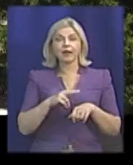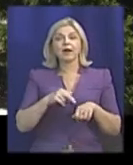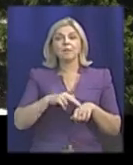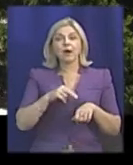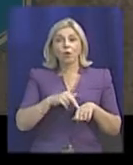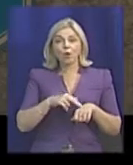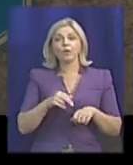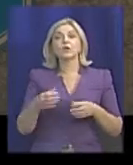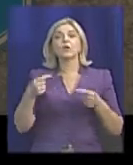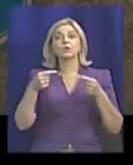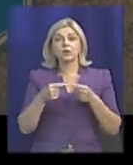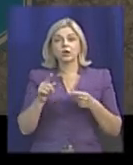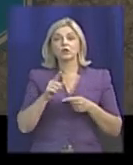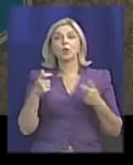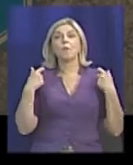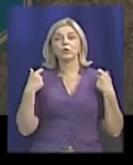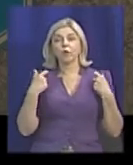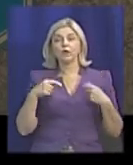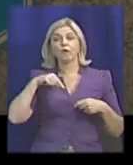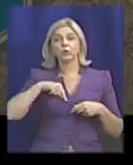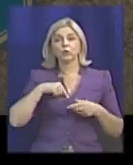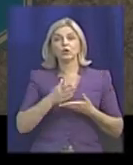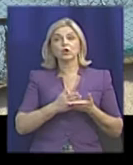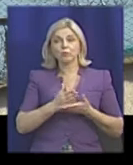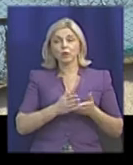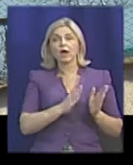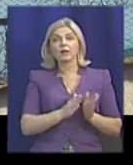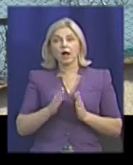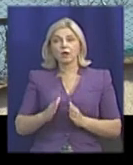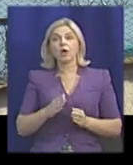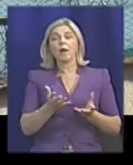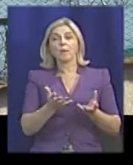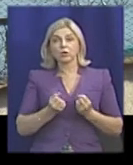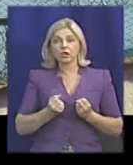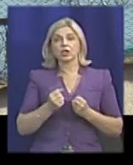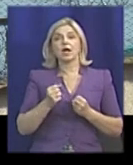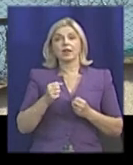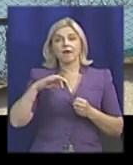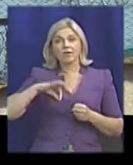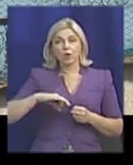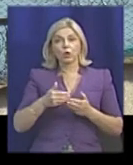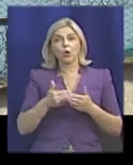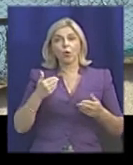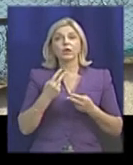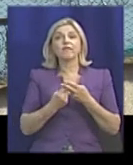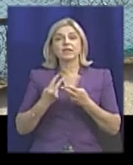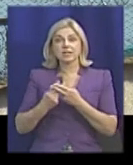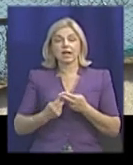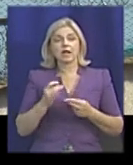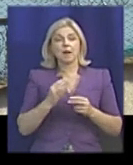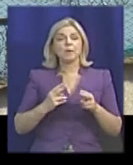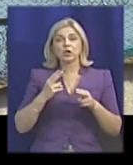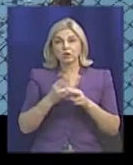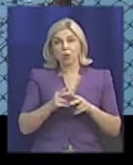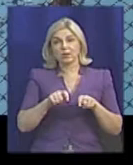Правоохоронці встановили, що полковник внутрішньої служби налагодив механізм отримання неправомірної вигоди від ув'язнених за безперешкодну передачу